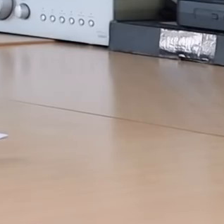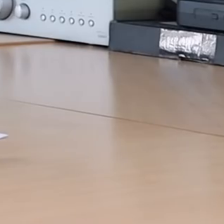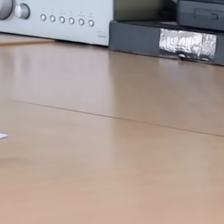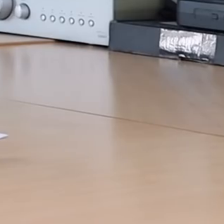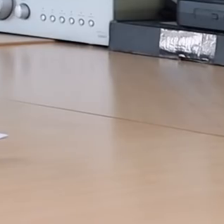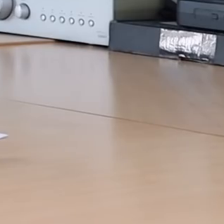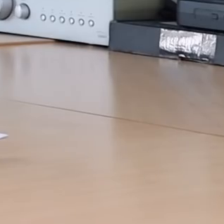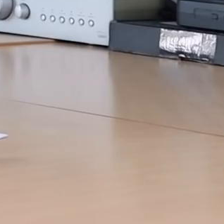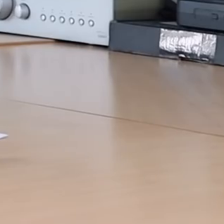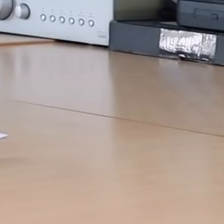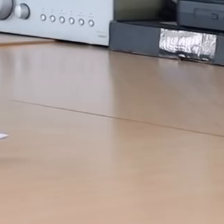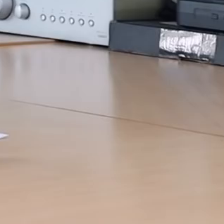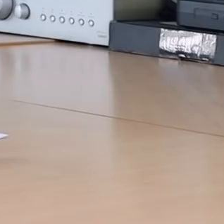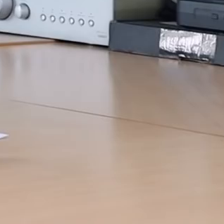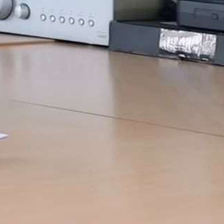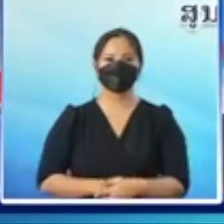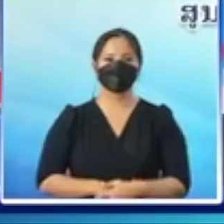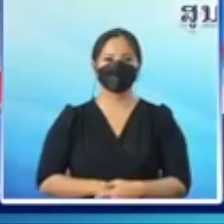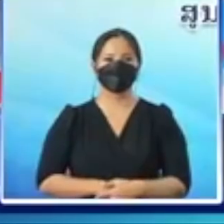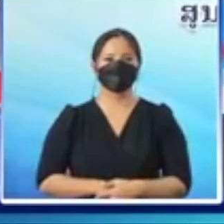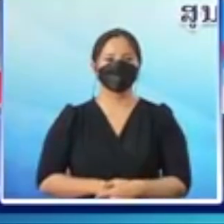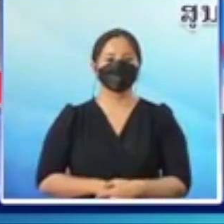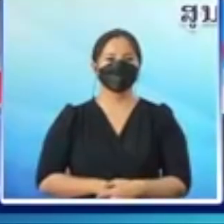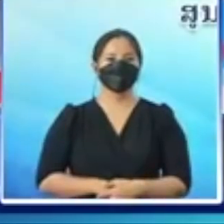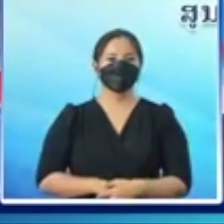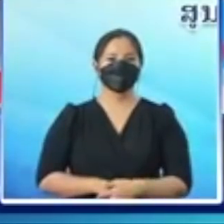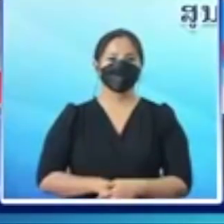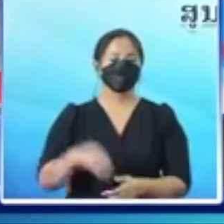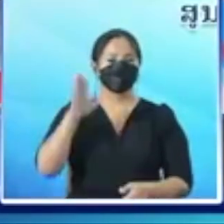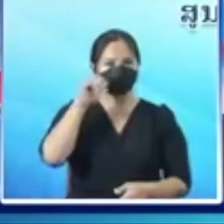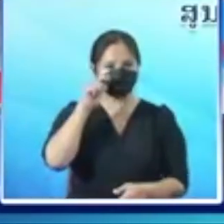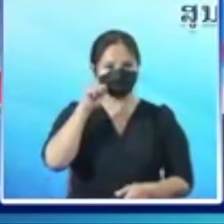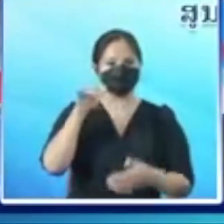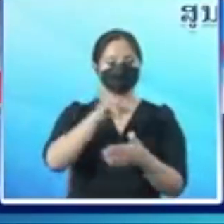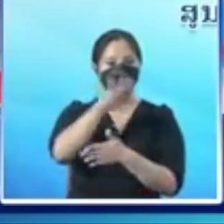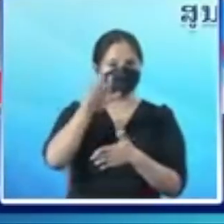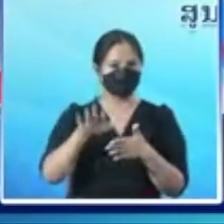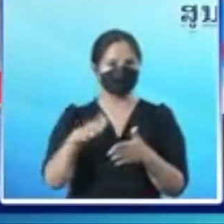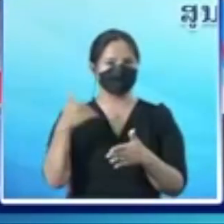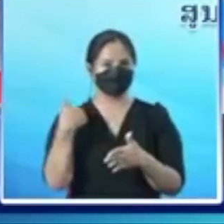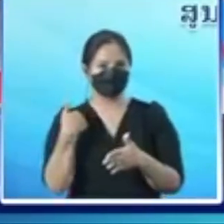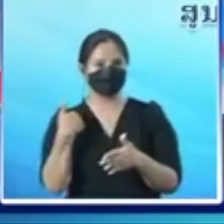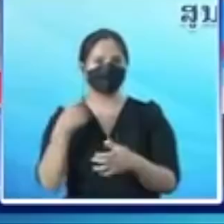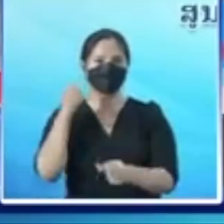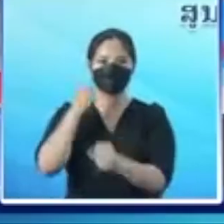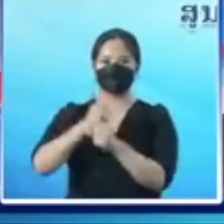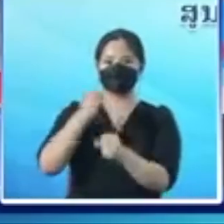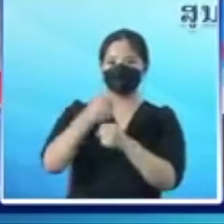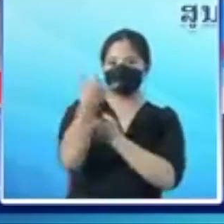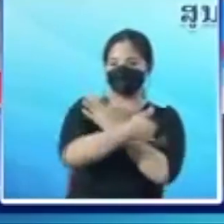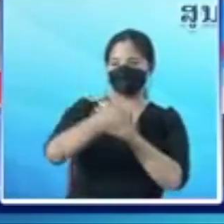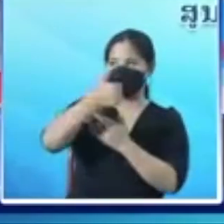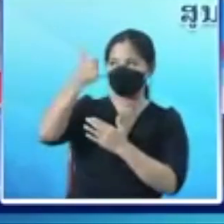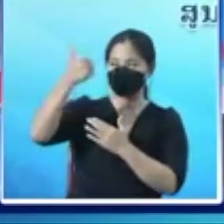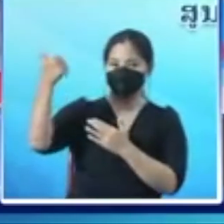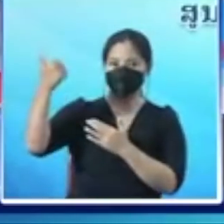ของท่านเอามาใช้กับทุกประเทศได้เลยอะ สำหรับพ่อแม่พี่น้องที่ไปอกให้งานอยู่ต่างประเทศที่มีจุดประสง